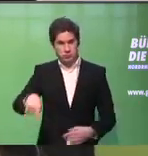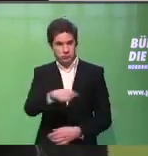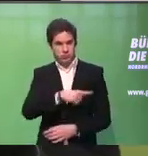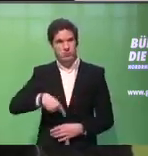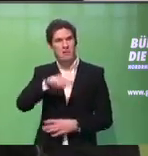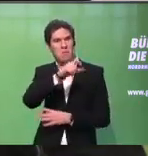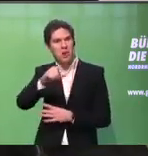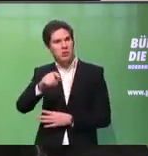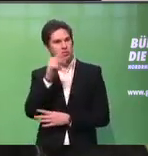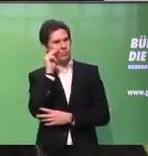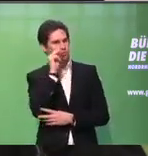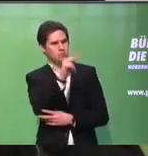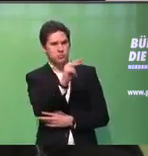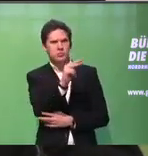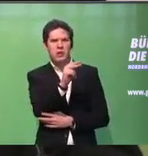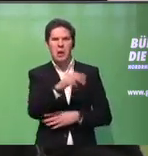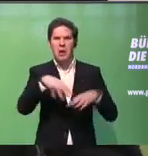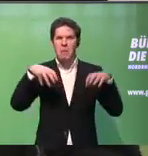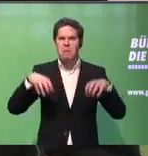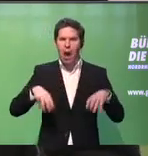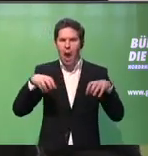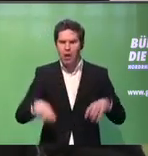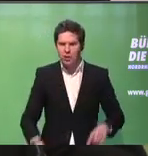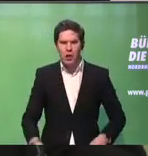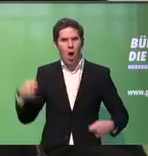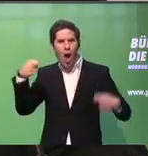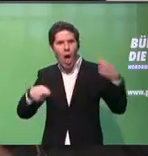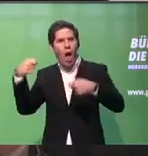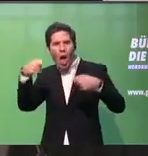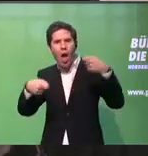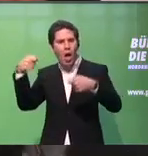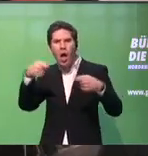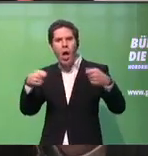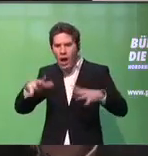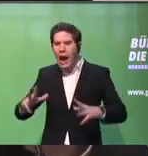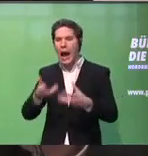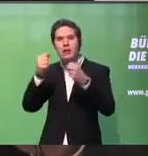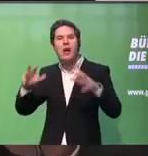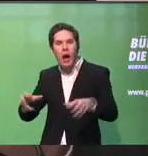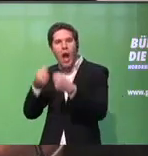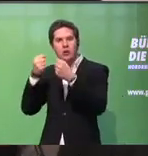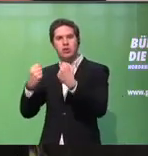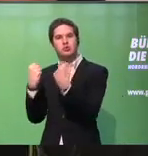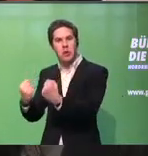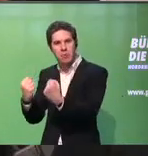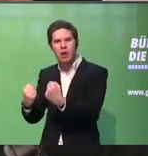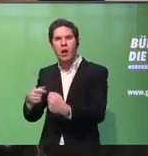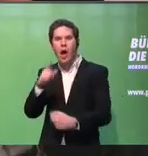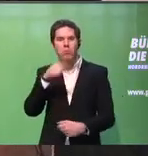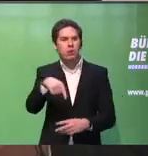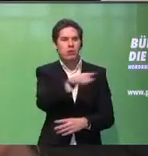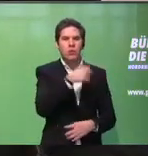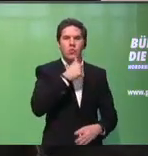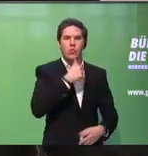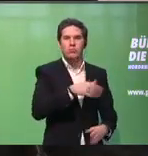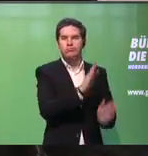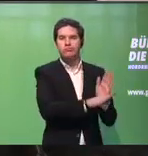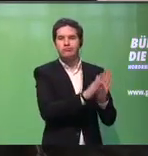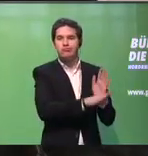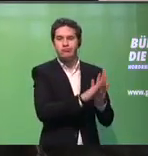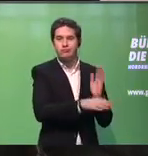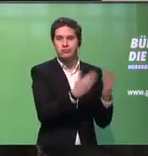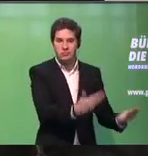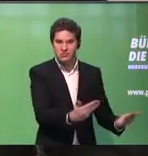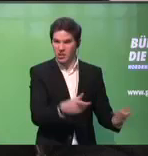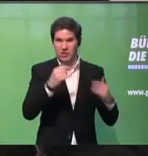und Abermilliarden zur Rettung der Banken ausgegeben werden. Aber die Spaltung Europas läuft und es gibt keine politische